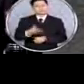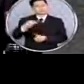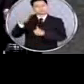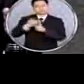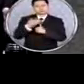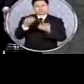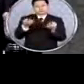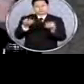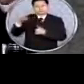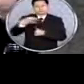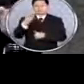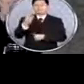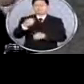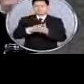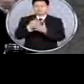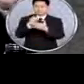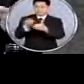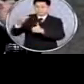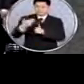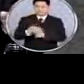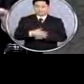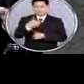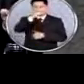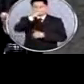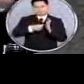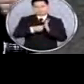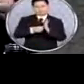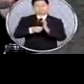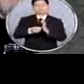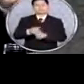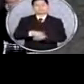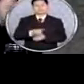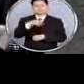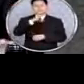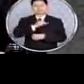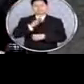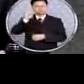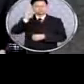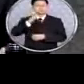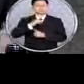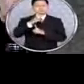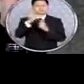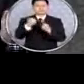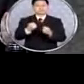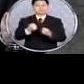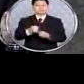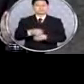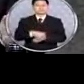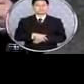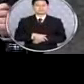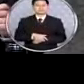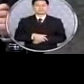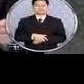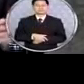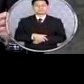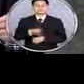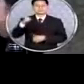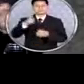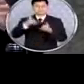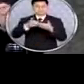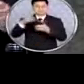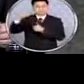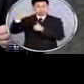留下财富，只有留下一个好的名声，举头三尺有神明。最重要的，他教我怎